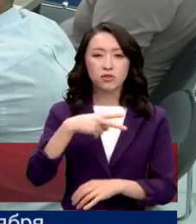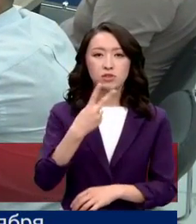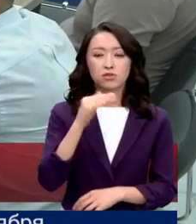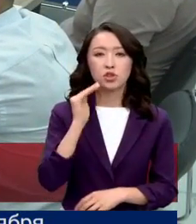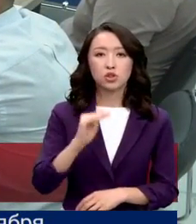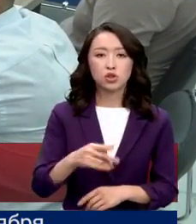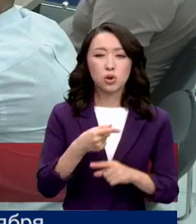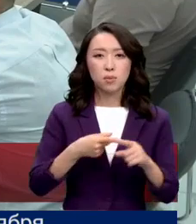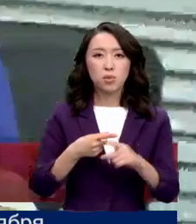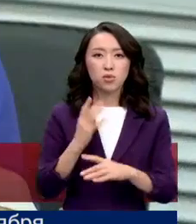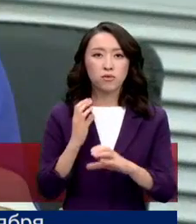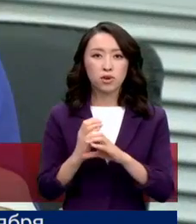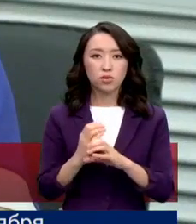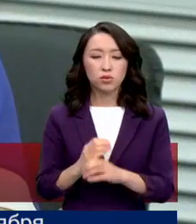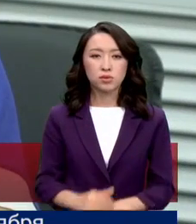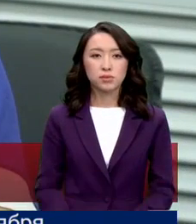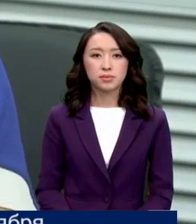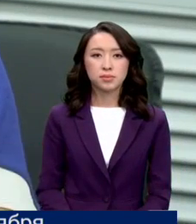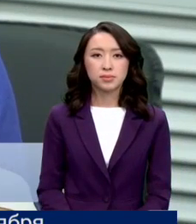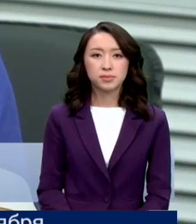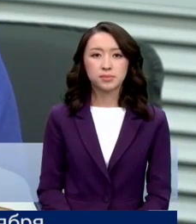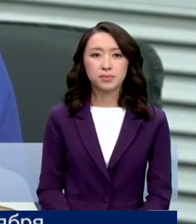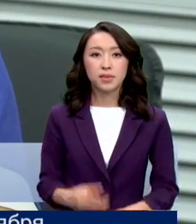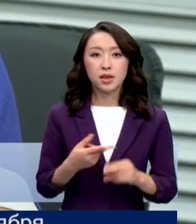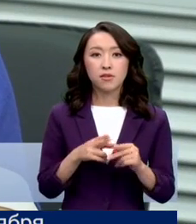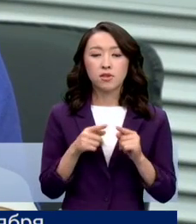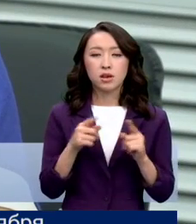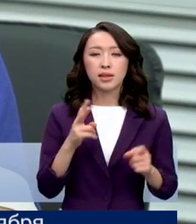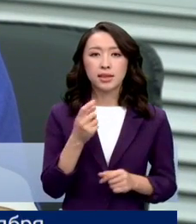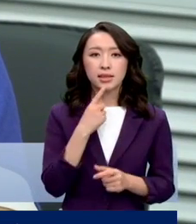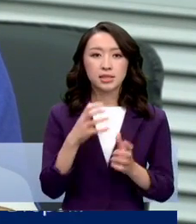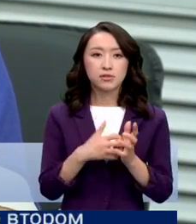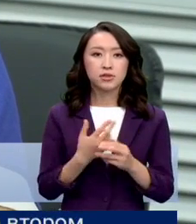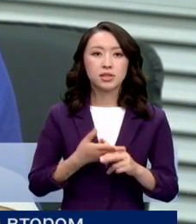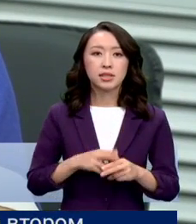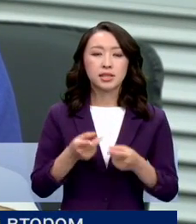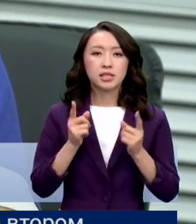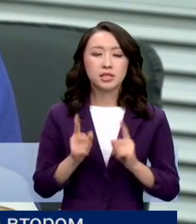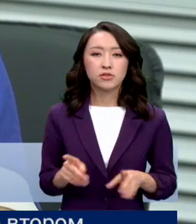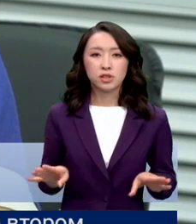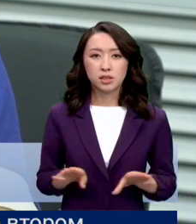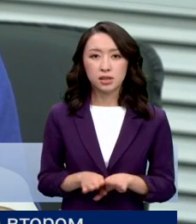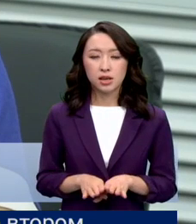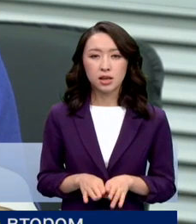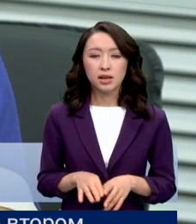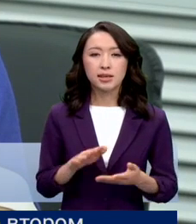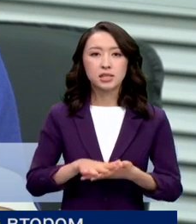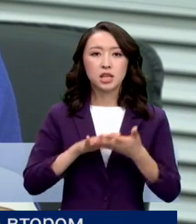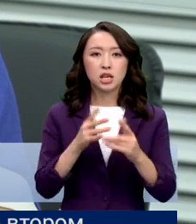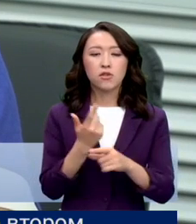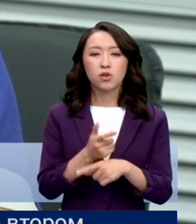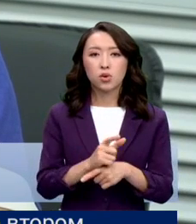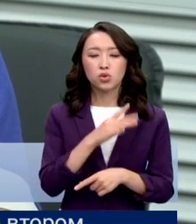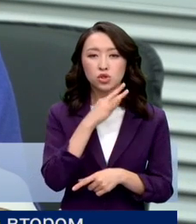тысяч полувагонов. Крытый осенний период создается дефицит. Это действительно так. Заявок очень